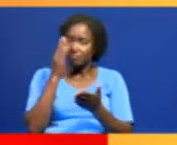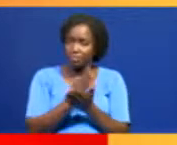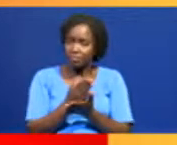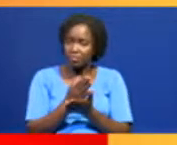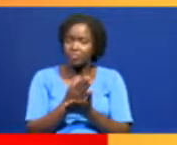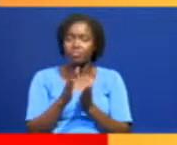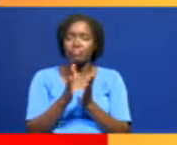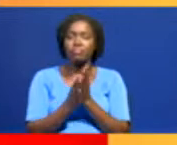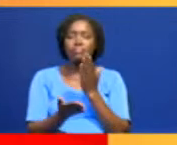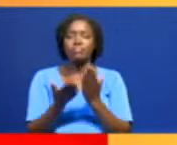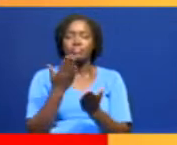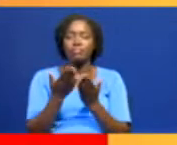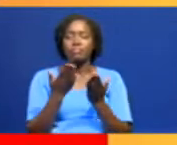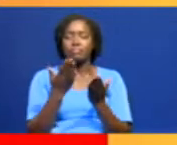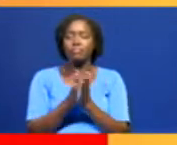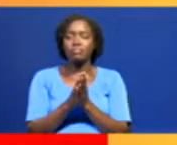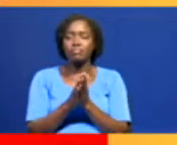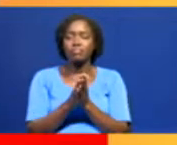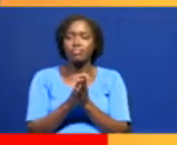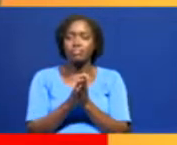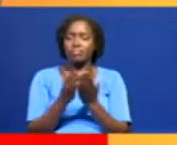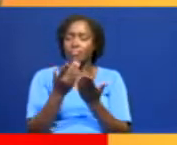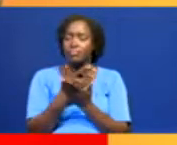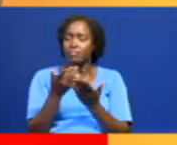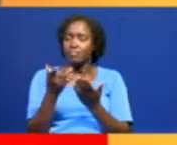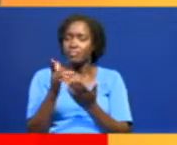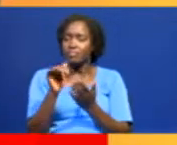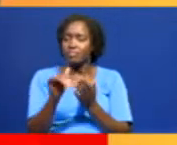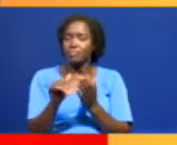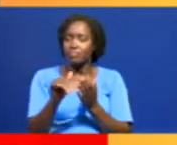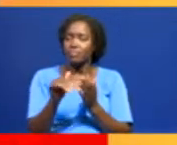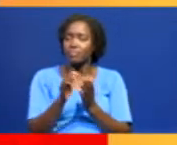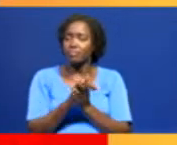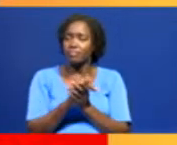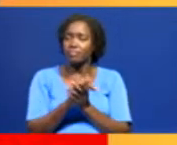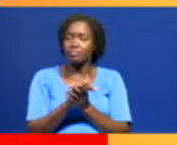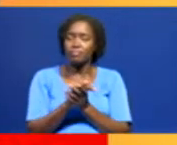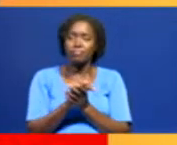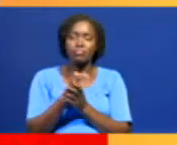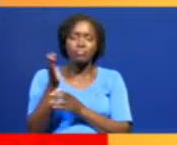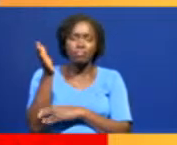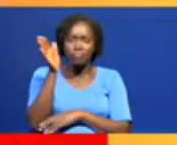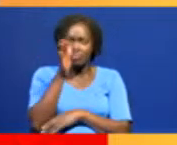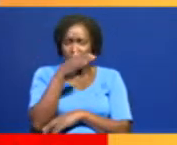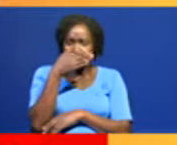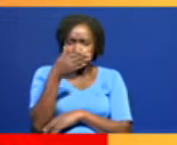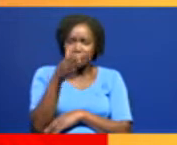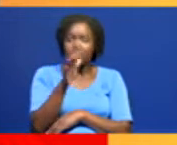Pengine sasa ilikuwa ni ile ndovu, naambiwa ndovu